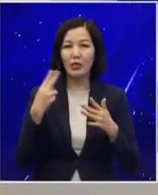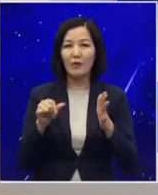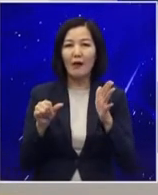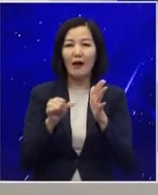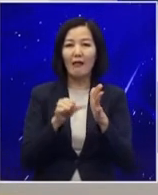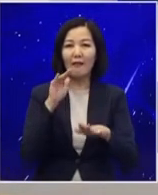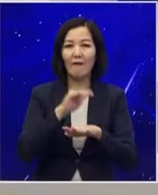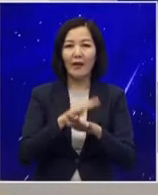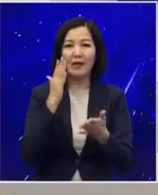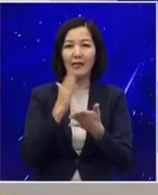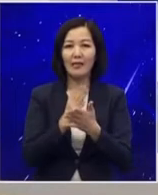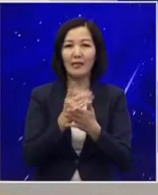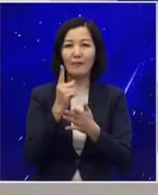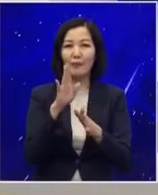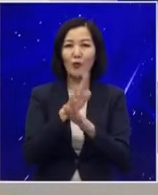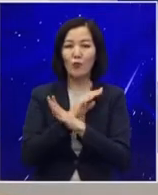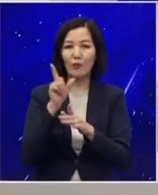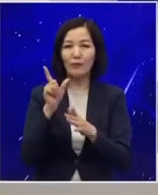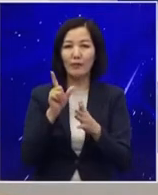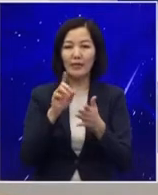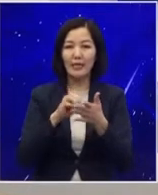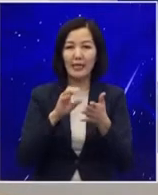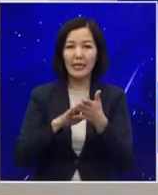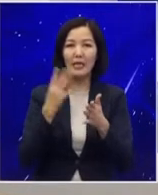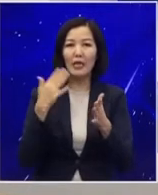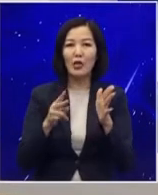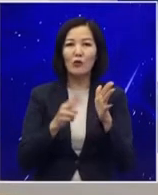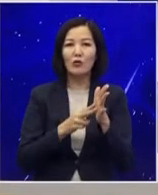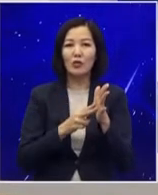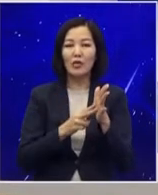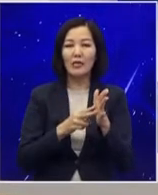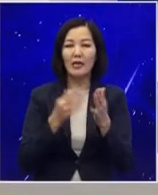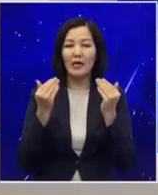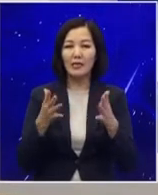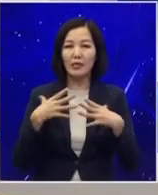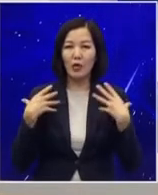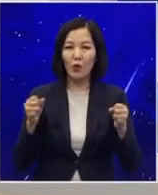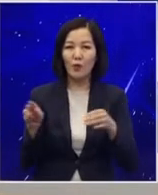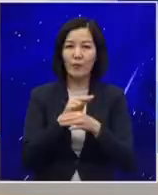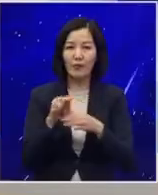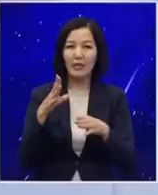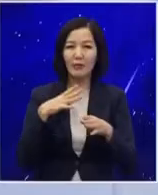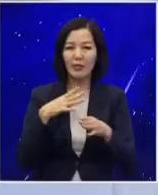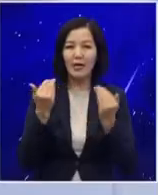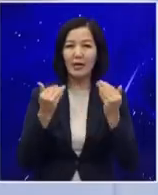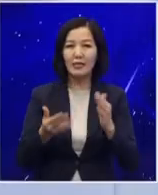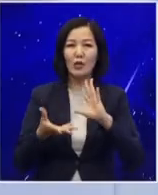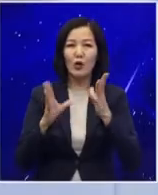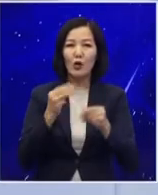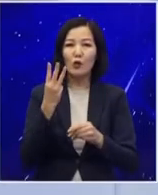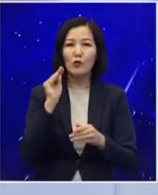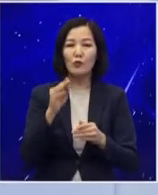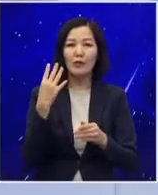анықталды. Және бір өлім тіркелді, 57 адам тәж індетінен емделіп шықты. Қазір еліміз бойынша 3042